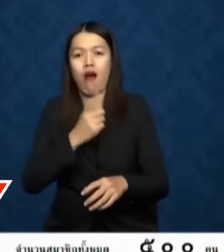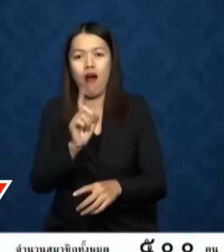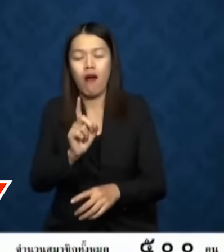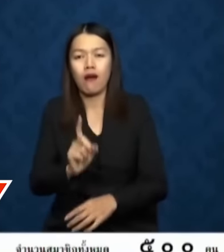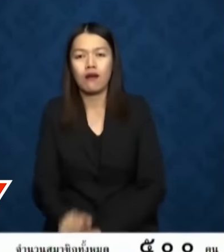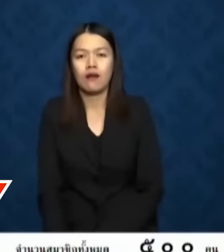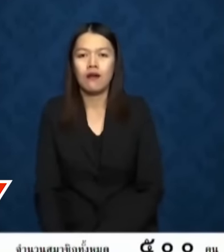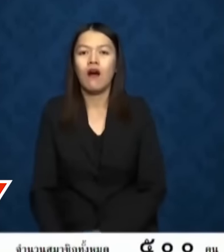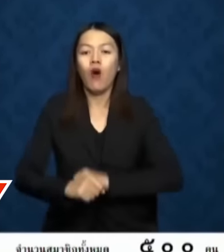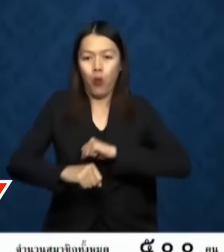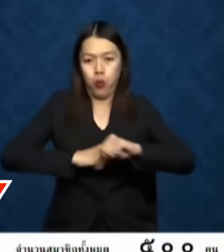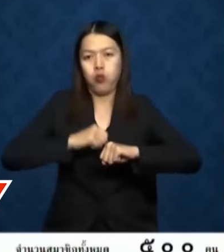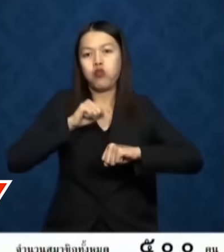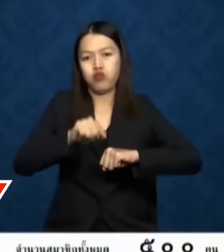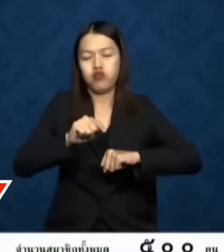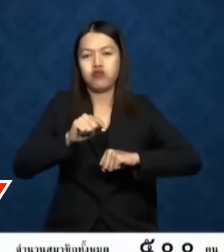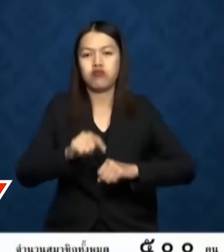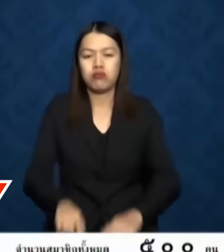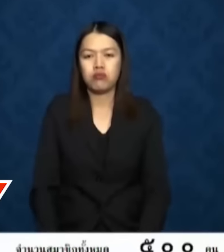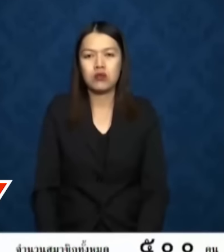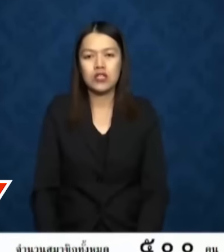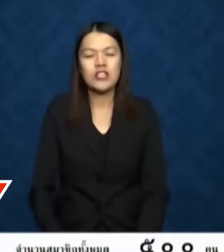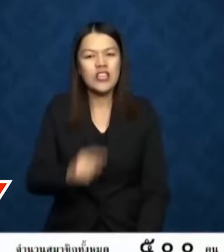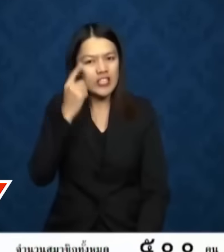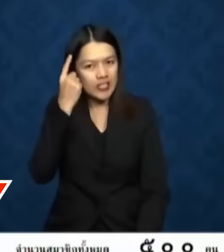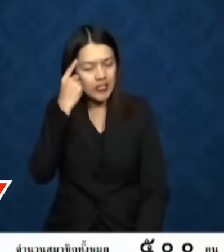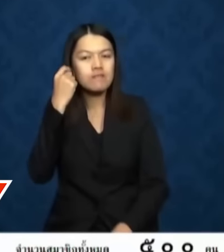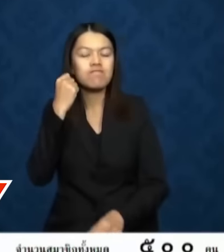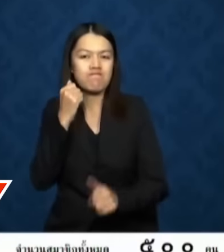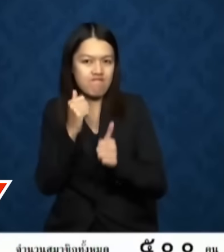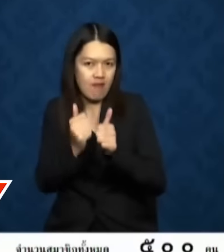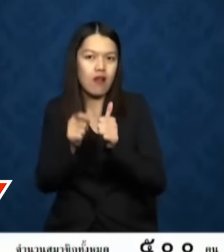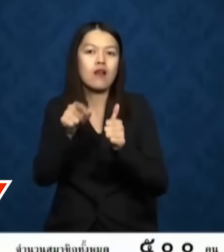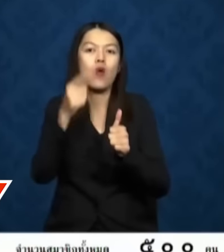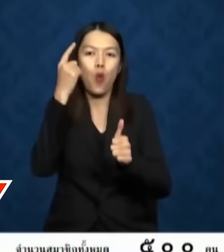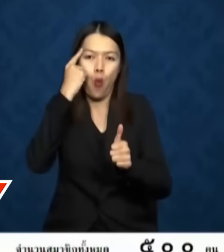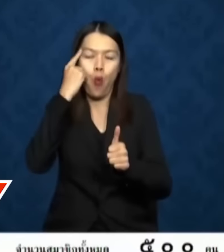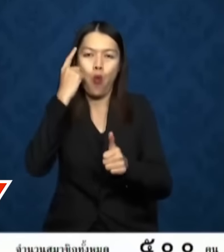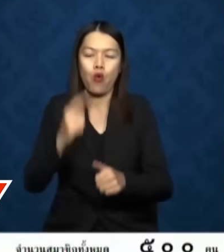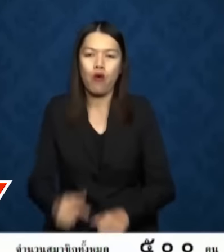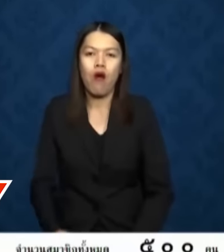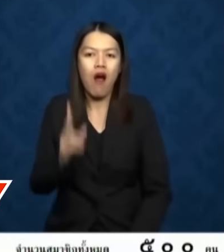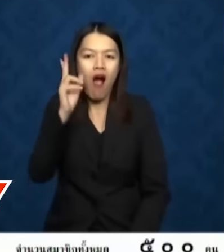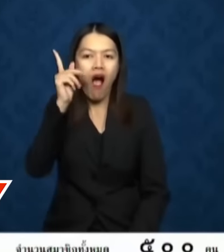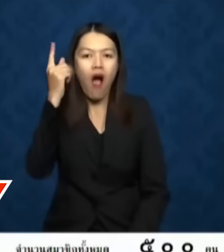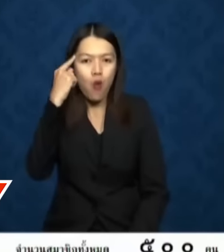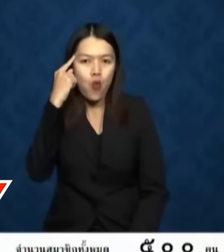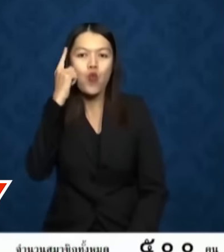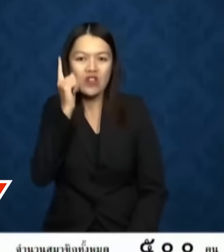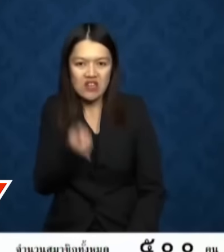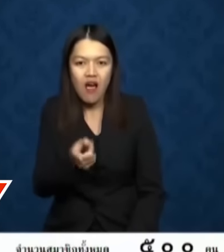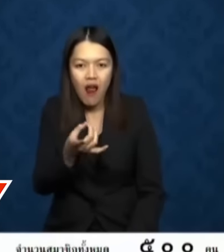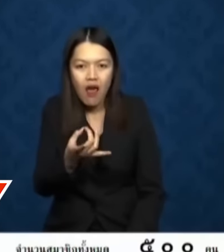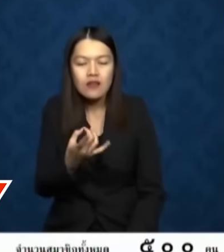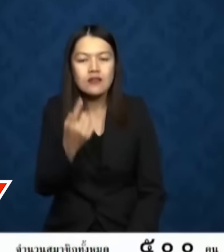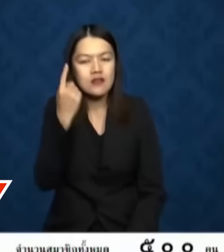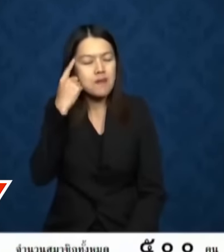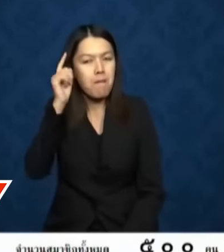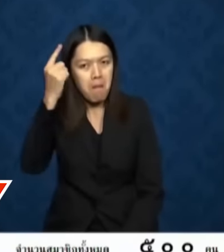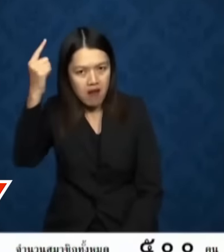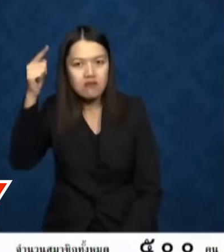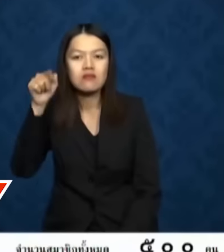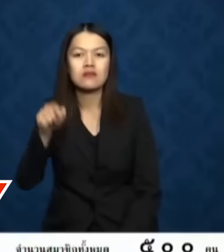ราต้องการเยาวชนครับที่คิดทันรู้ข่าวสารข้อเท็จจริงคิดอย่างสร้างส